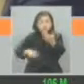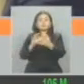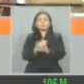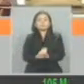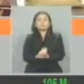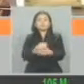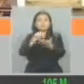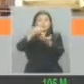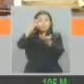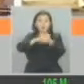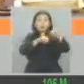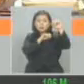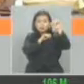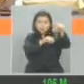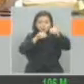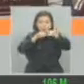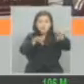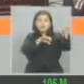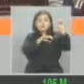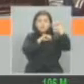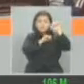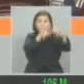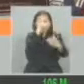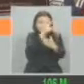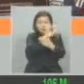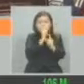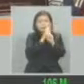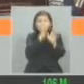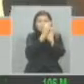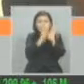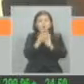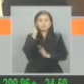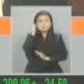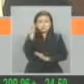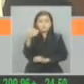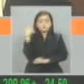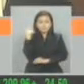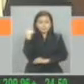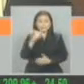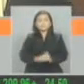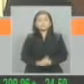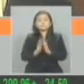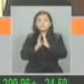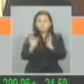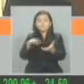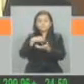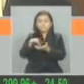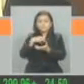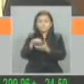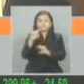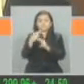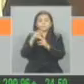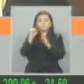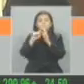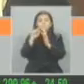ประกาศใช้ในราชกิจจานุเบกษาเพื่อให้กฎหมายมีผลบังคับใช้ต่อไปค่ะ ค่ะเอาละค่ะขอบคุณนะคะคุณสุการดาสินขจิตนะคะรายงาน